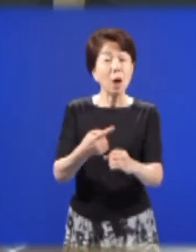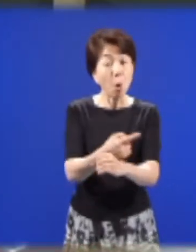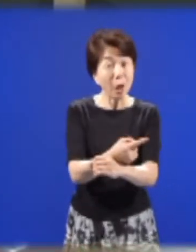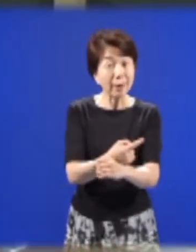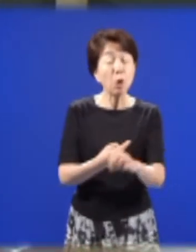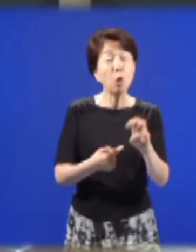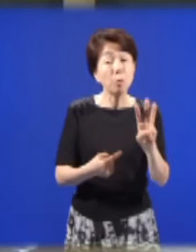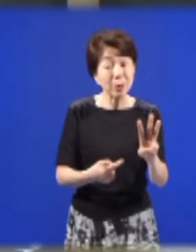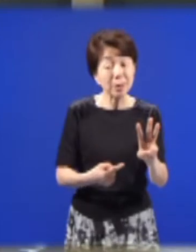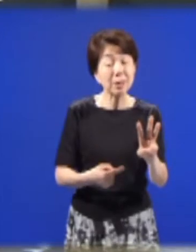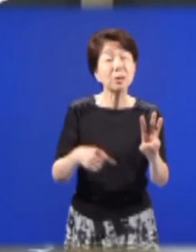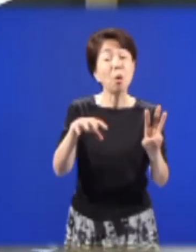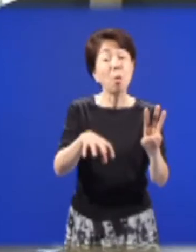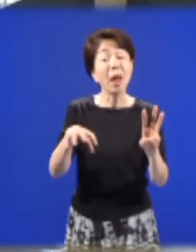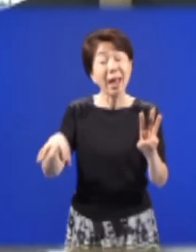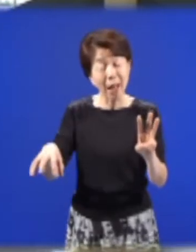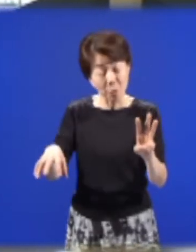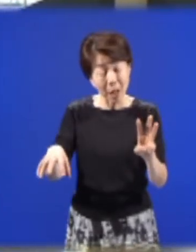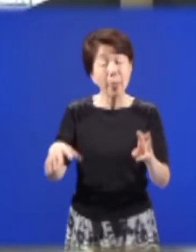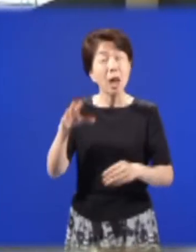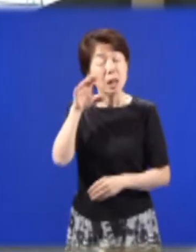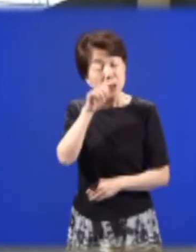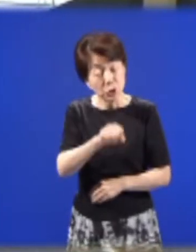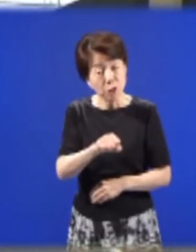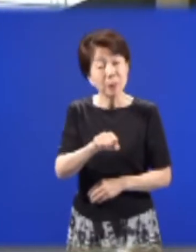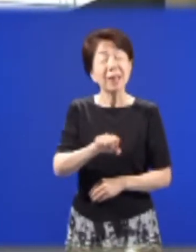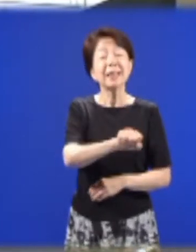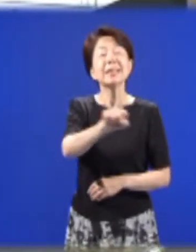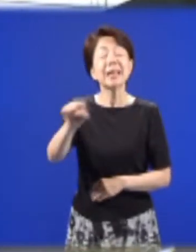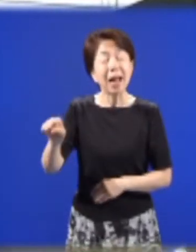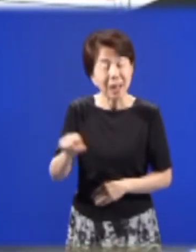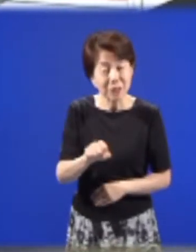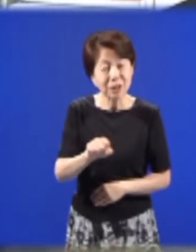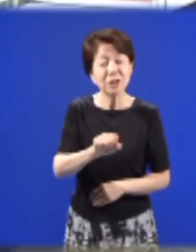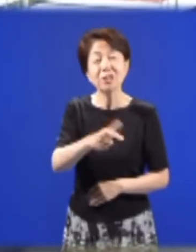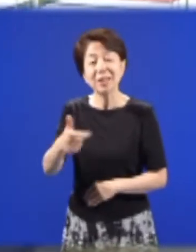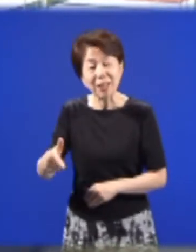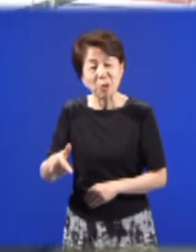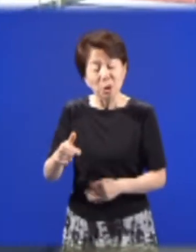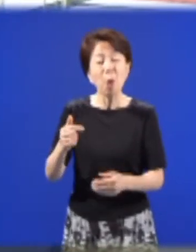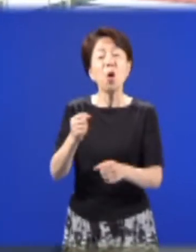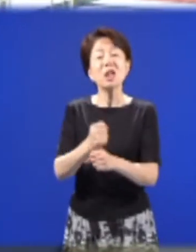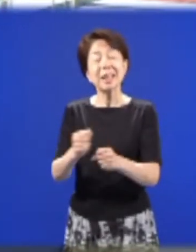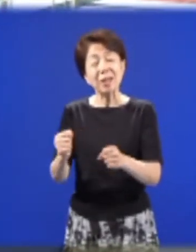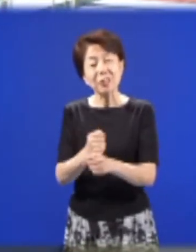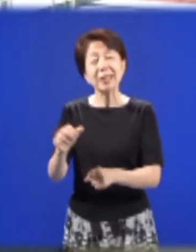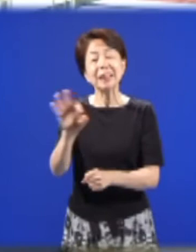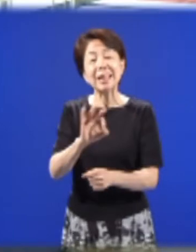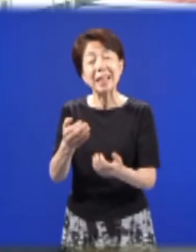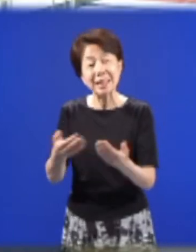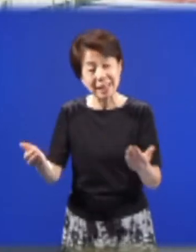他の3つの展示室は守備やサークルの作品展示ができるんですよ。